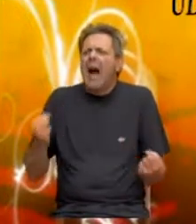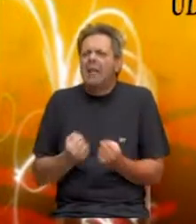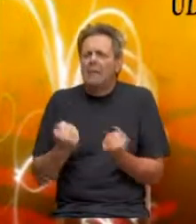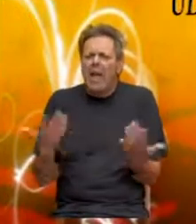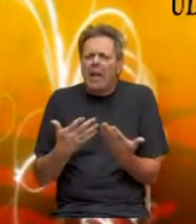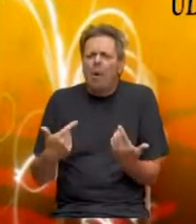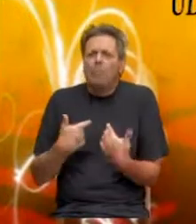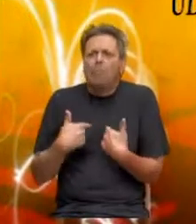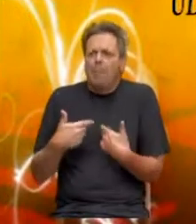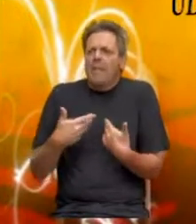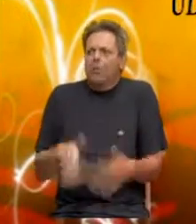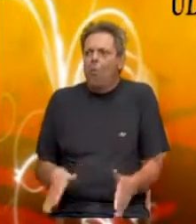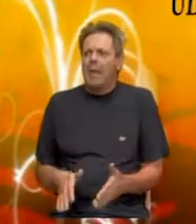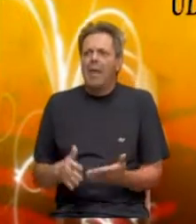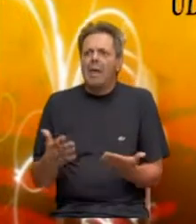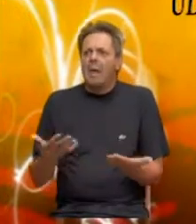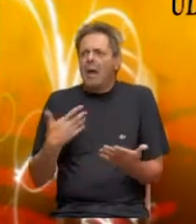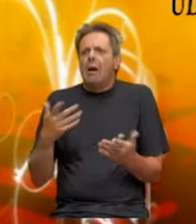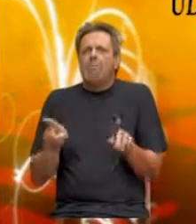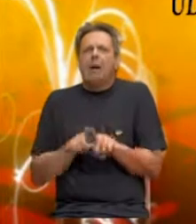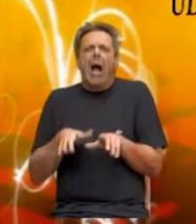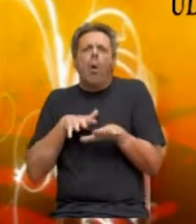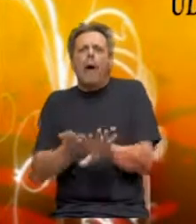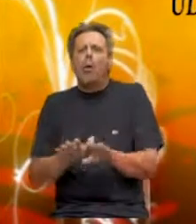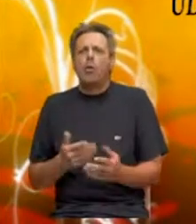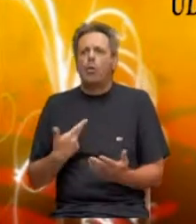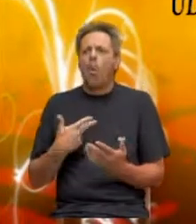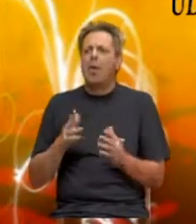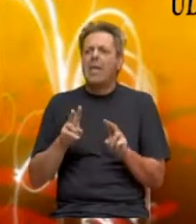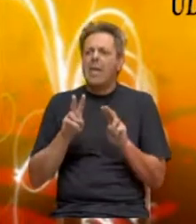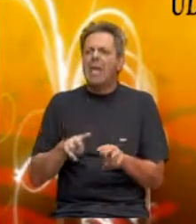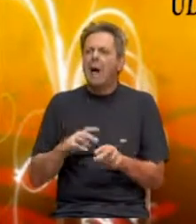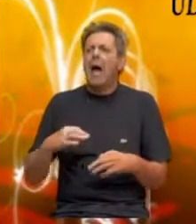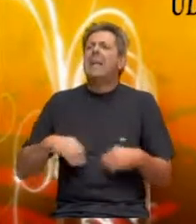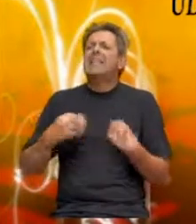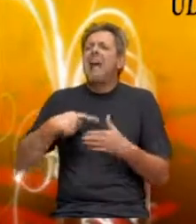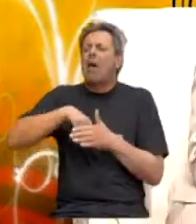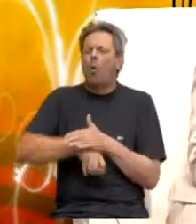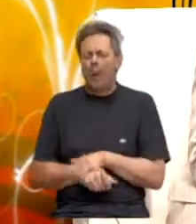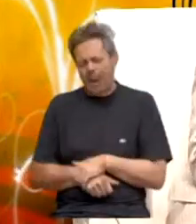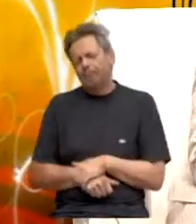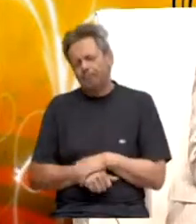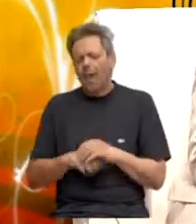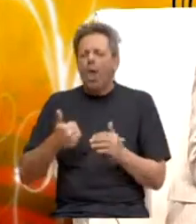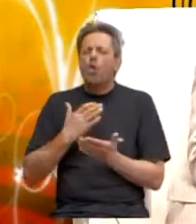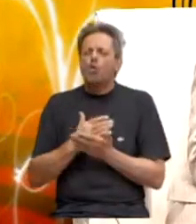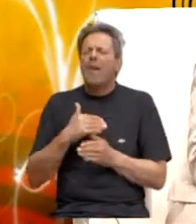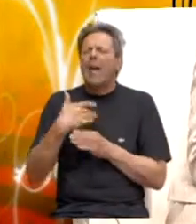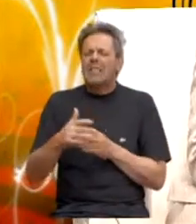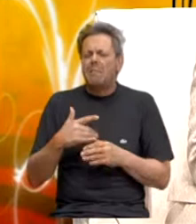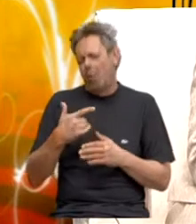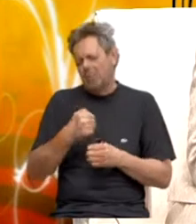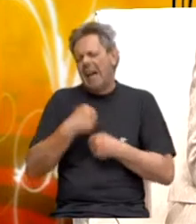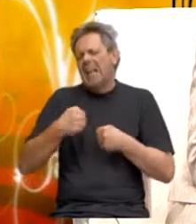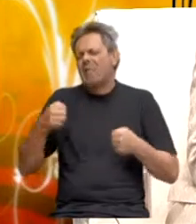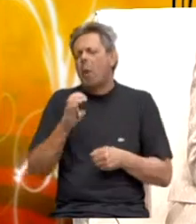to mi pogubili kao narod ili koji ima zdrave korijene? Nažalost, još uvijek kasnimo za razvijenom Evropom.